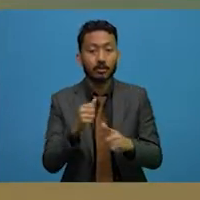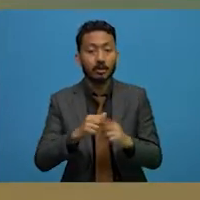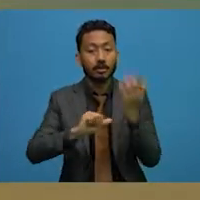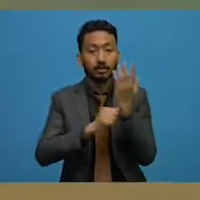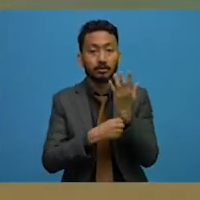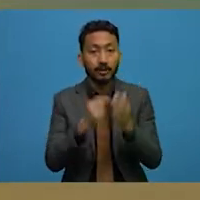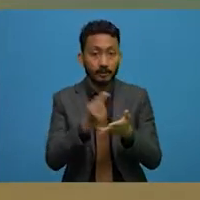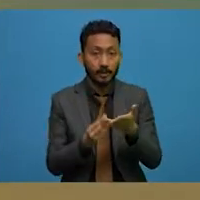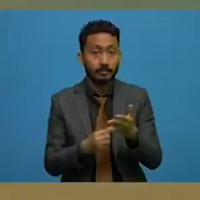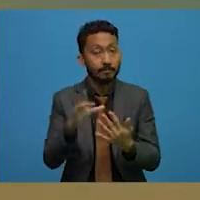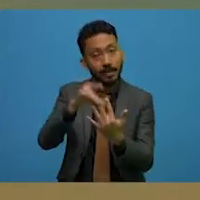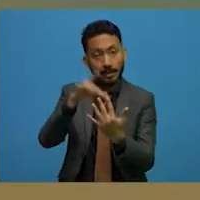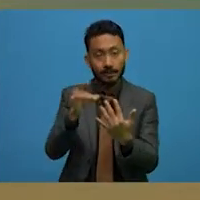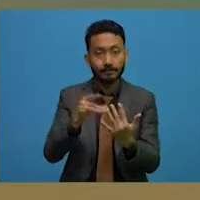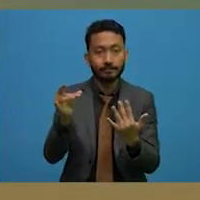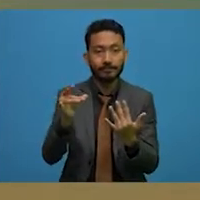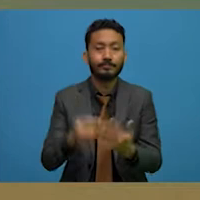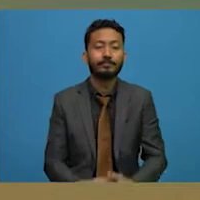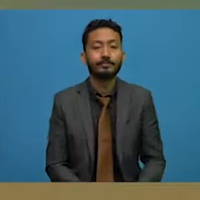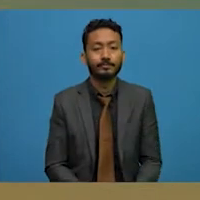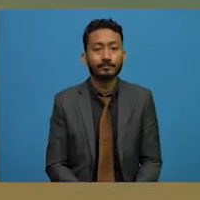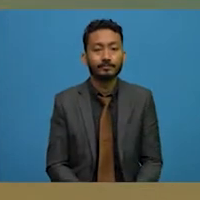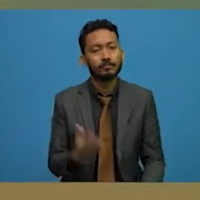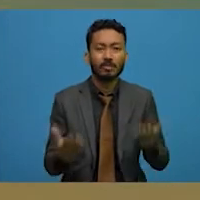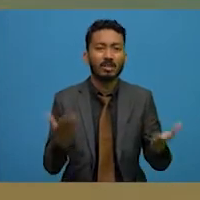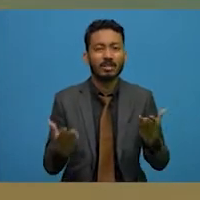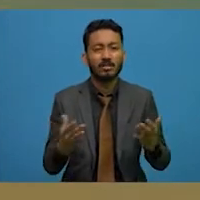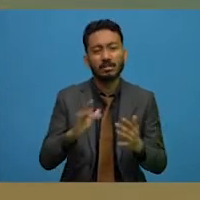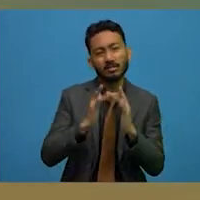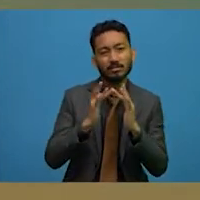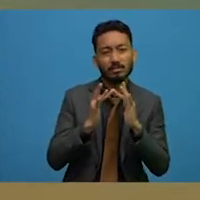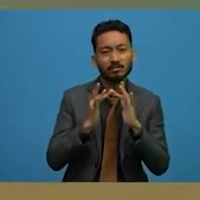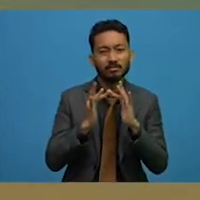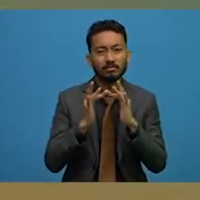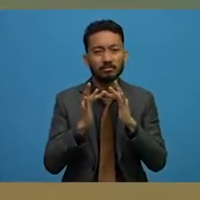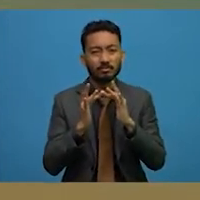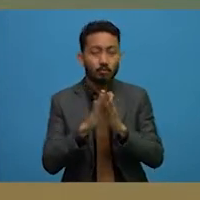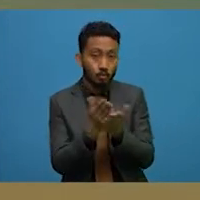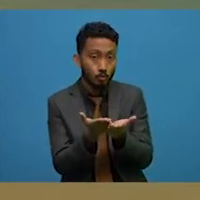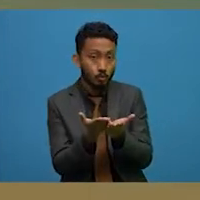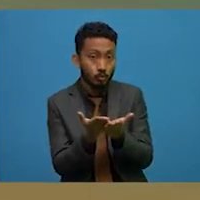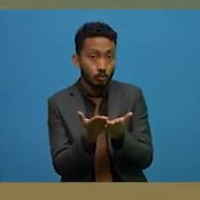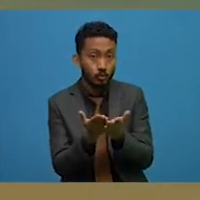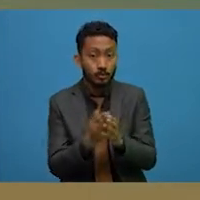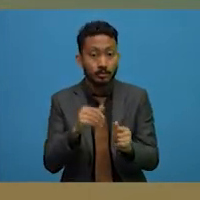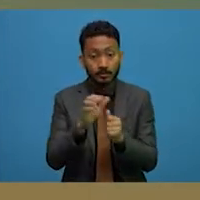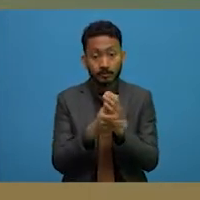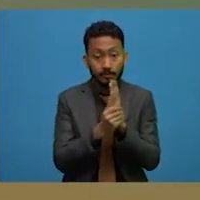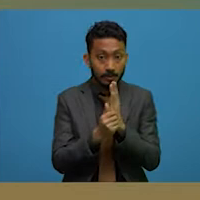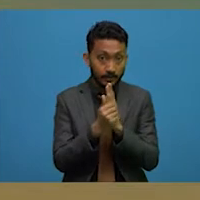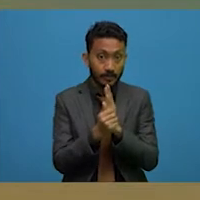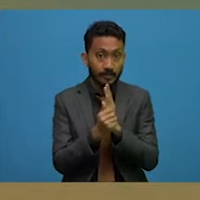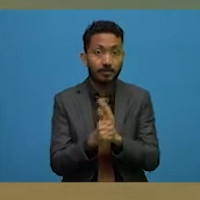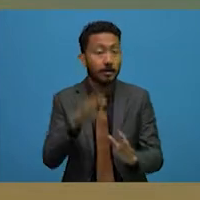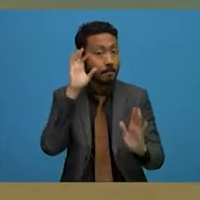asal grafik yang dipilih. Sama ada grafik dari internet, buku, majalah atau